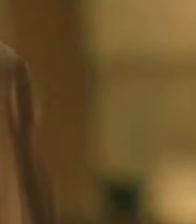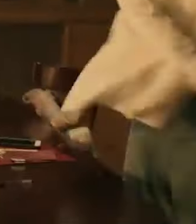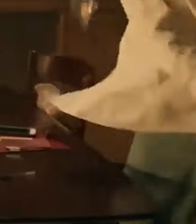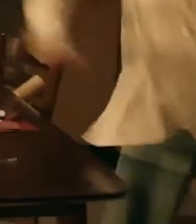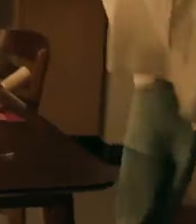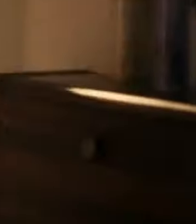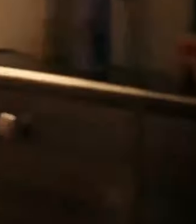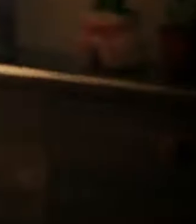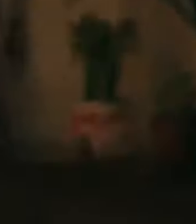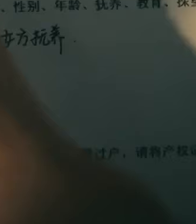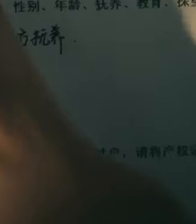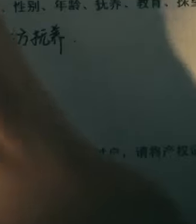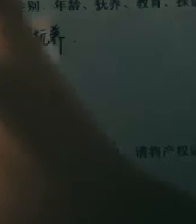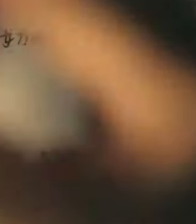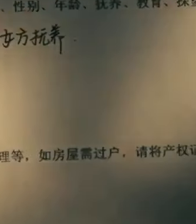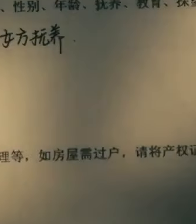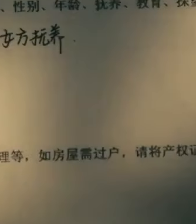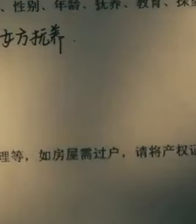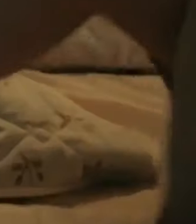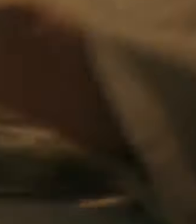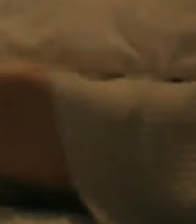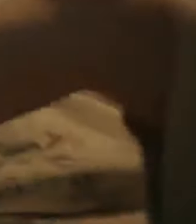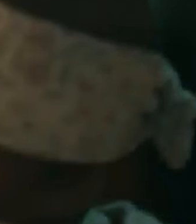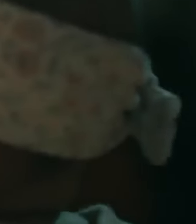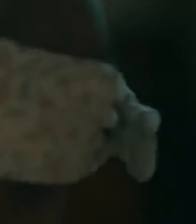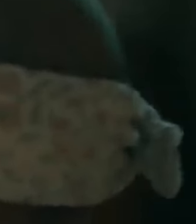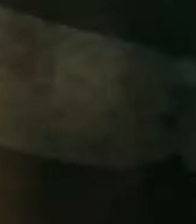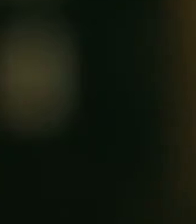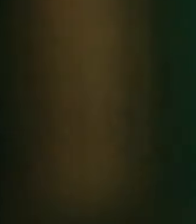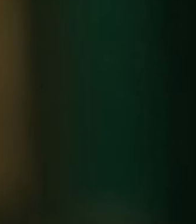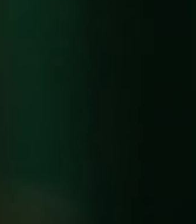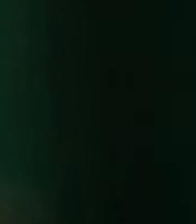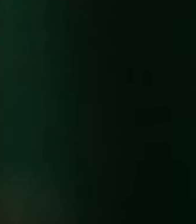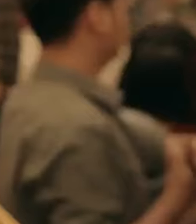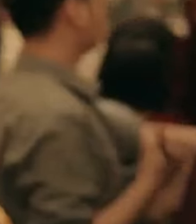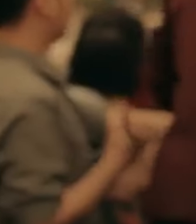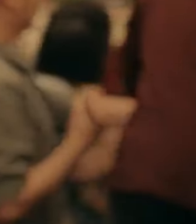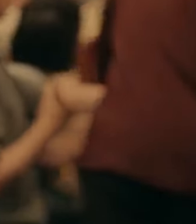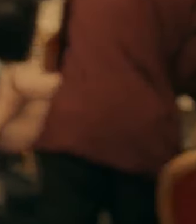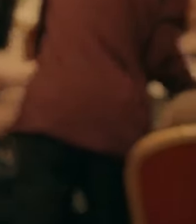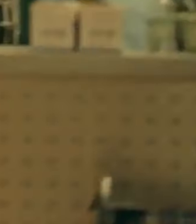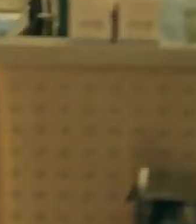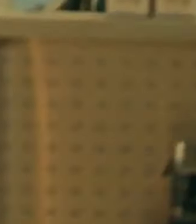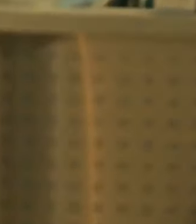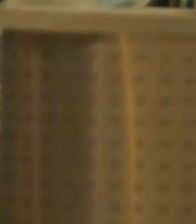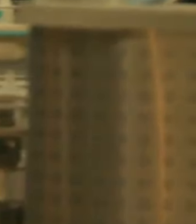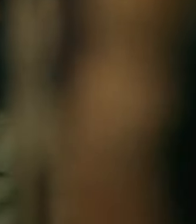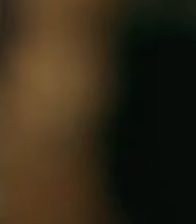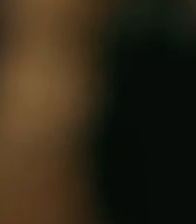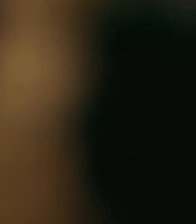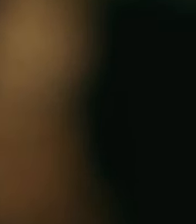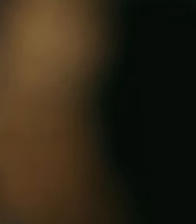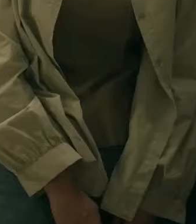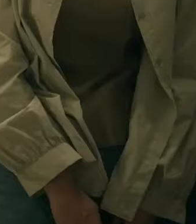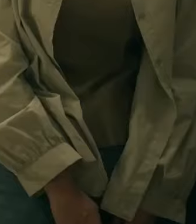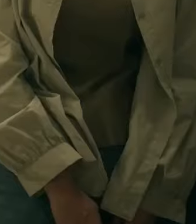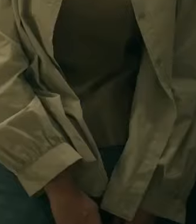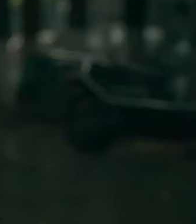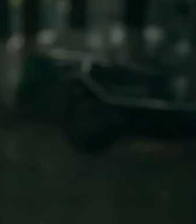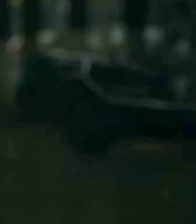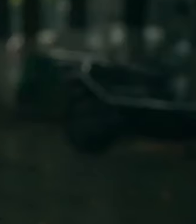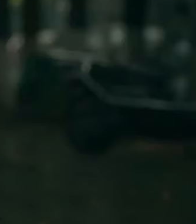旧情人难分，前尘事难解。为救病危的亲生骨